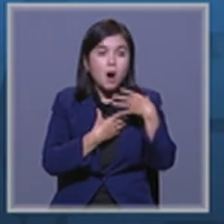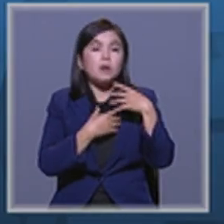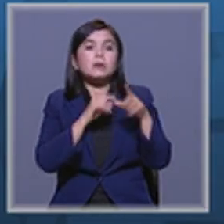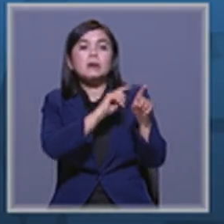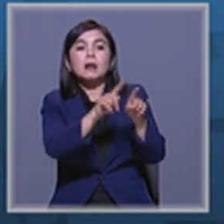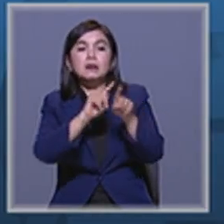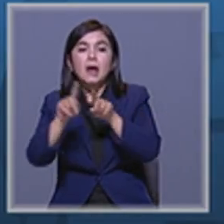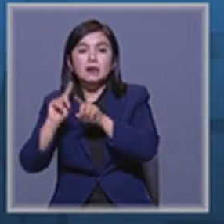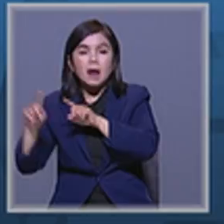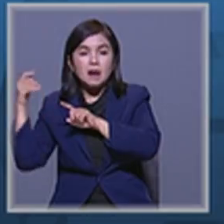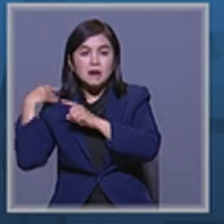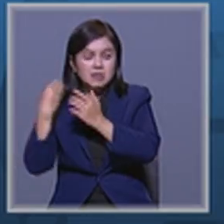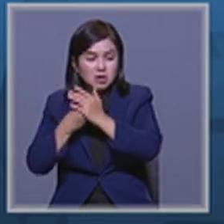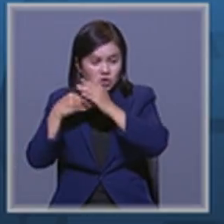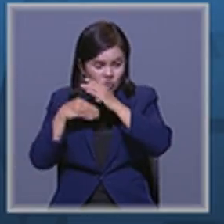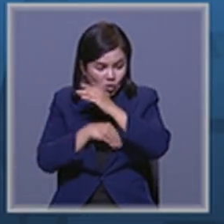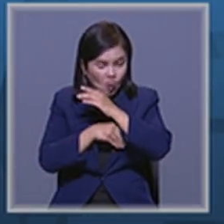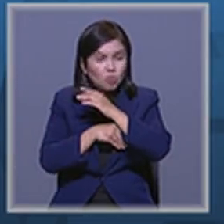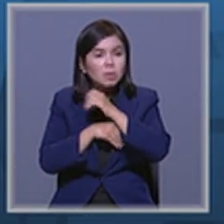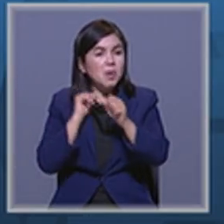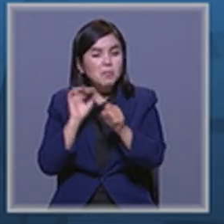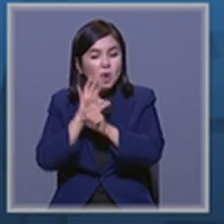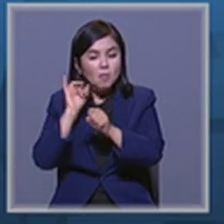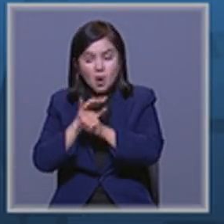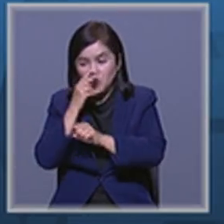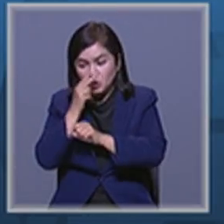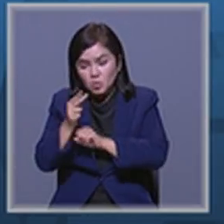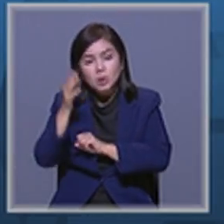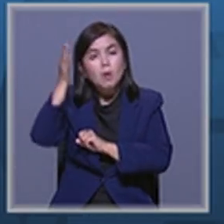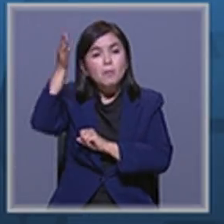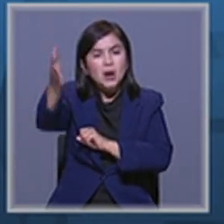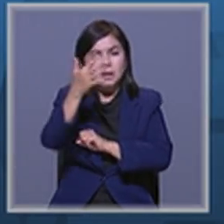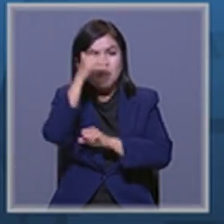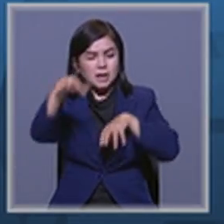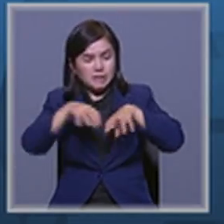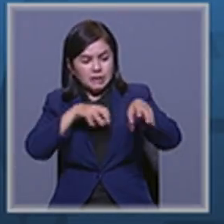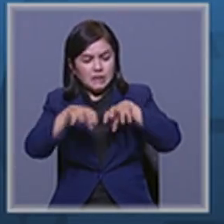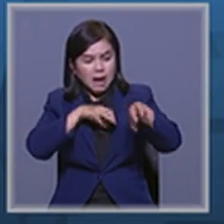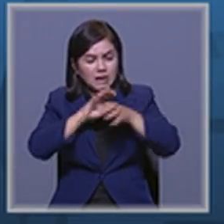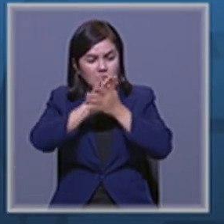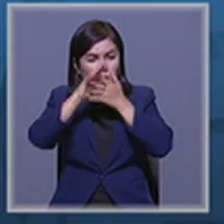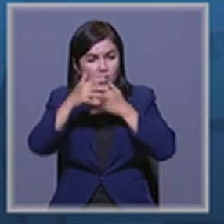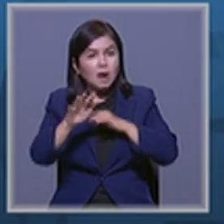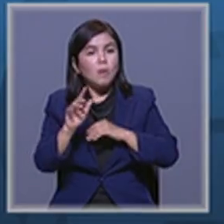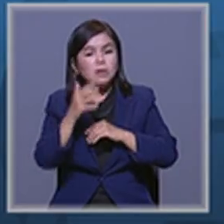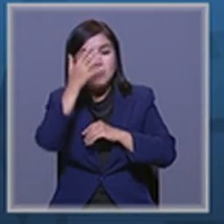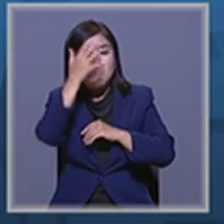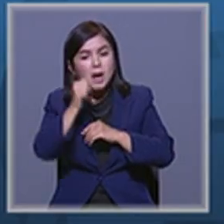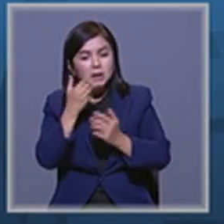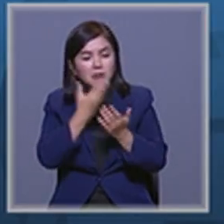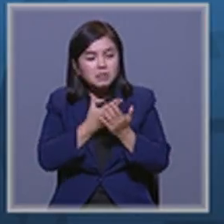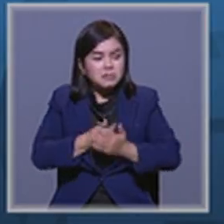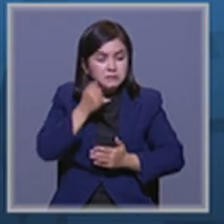หล่านี้มันไม่ใช่แค่โกงกันเท่านั้นนะต้องไปจับตาดูหน่อยว่าทำไมเขาจัดงานกันแล้วเนี่ยทำไมไม่ต้องเสียภา